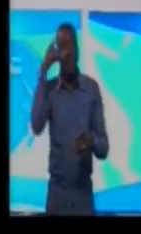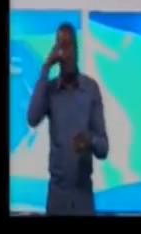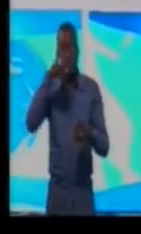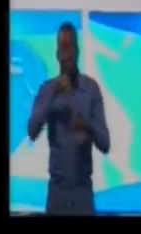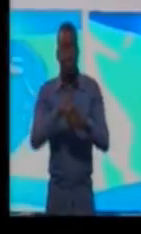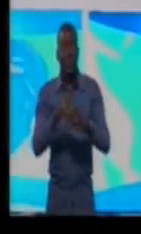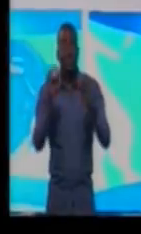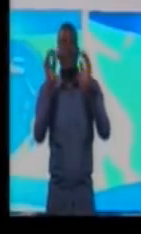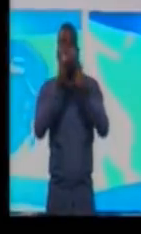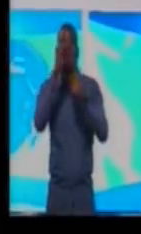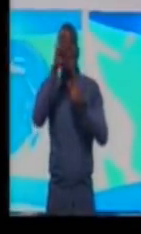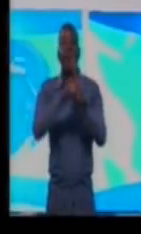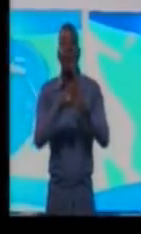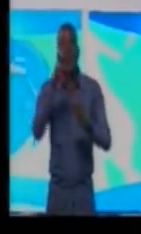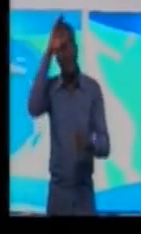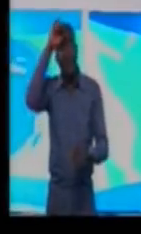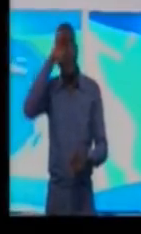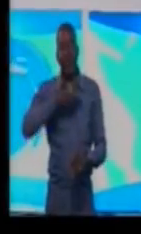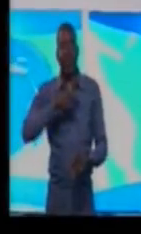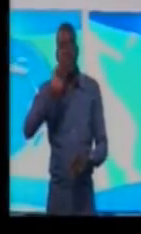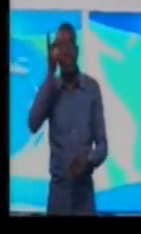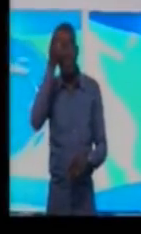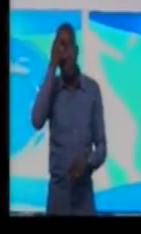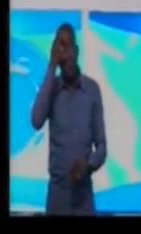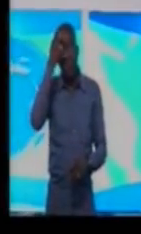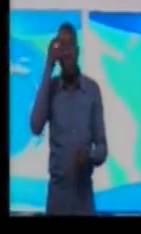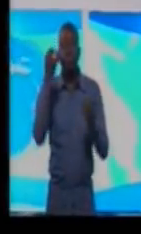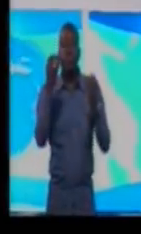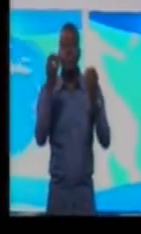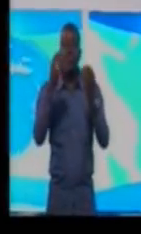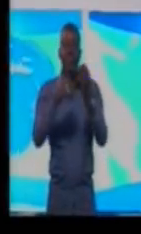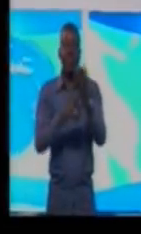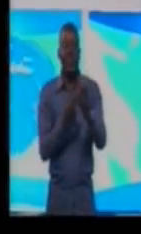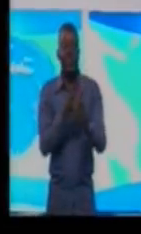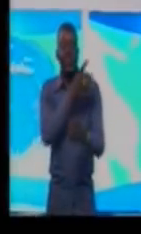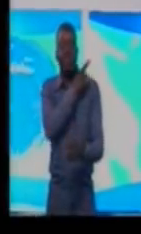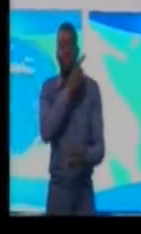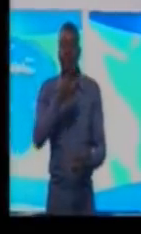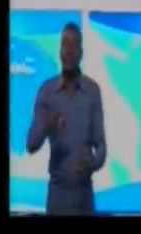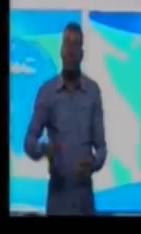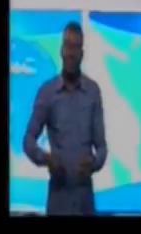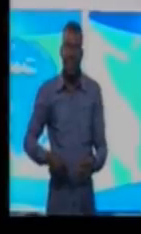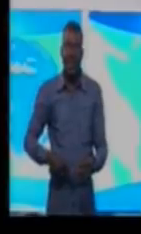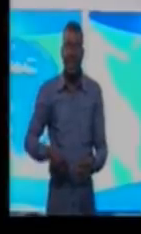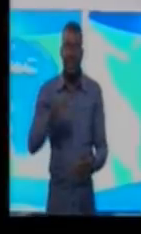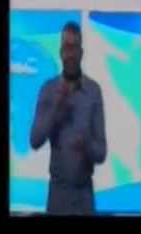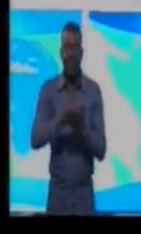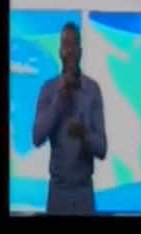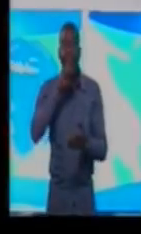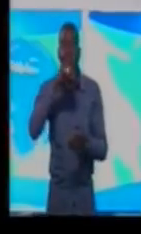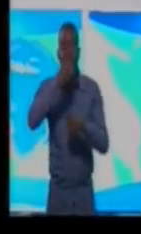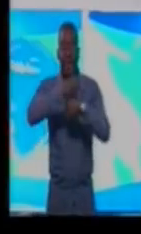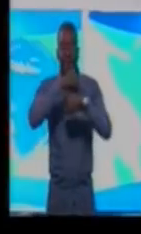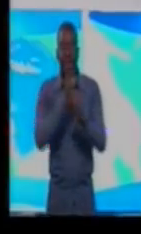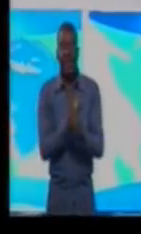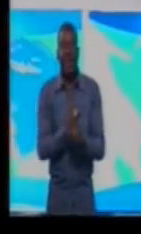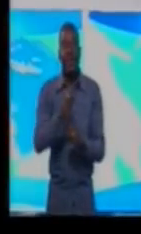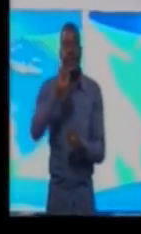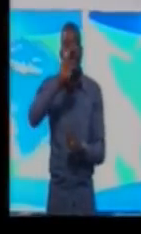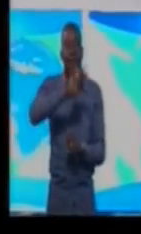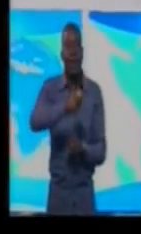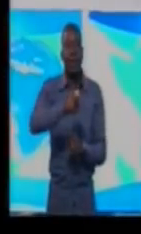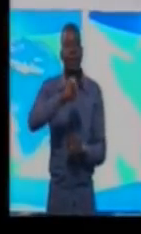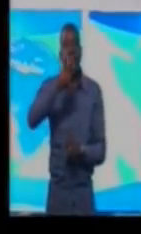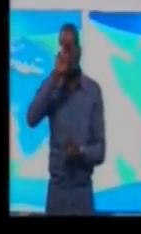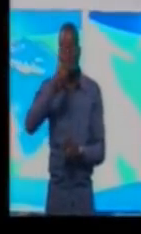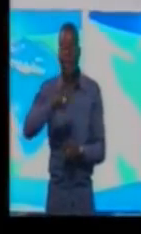il était également un homme politique, plusieurs fois député. Kumi Sambo Antoine était l'un des fondateurs du mouvement du peuple pour le